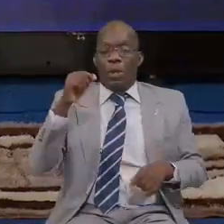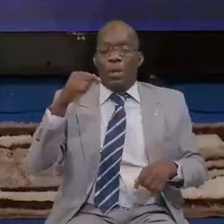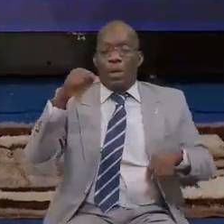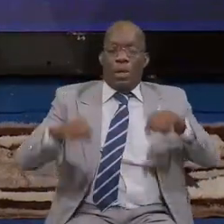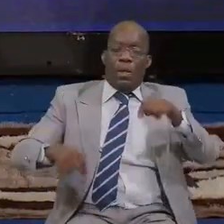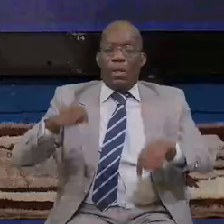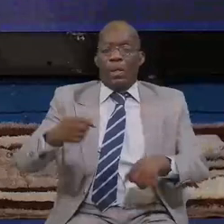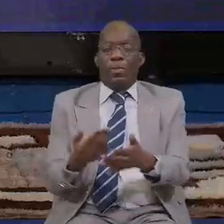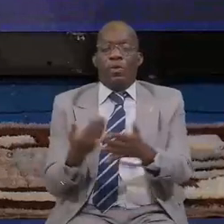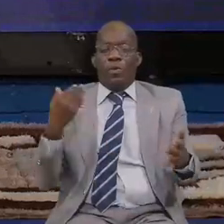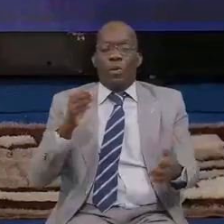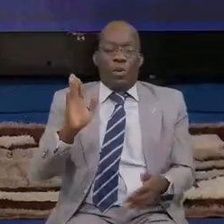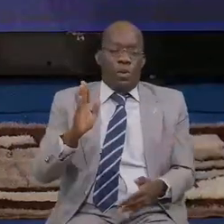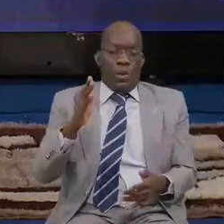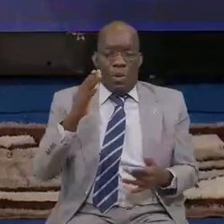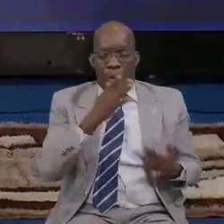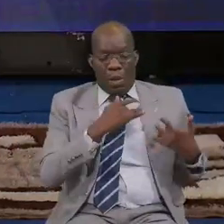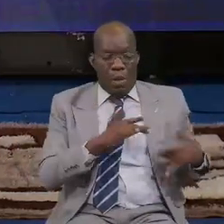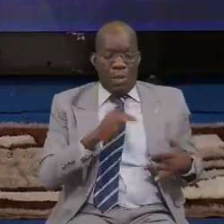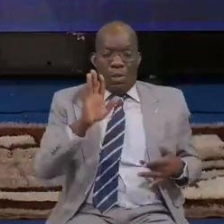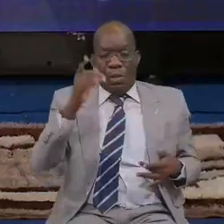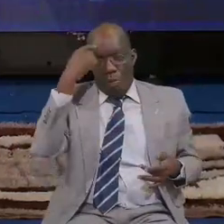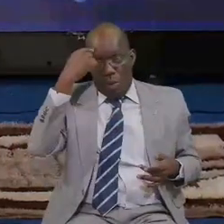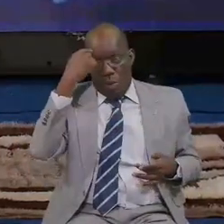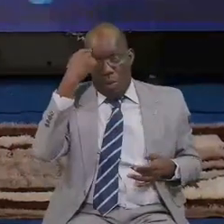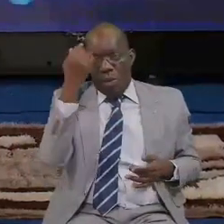Vous avez votre esprit, cerveau paralysé.